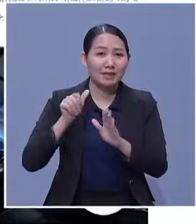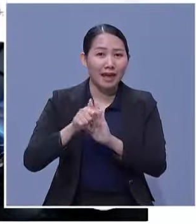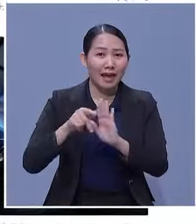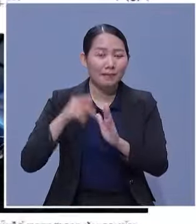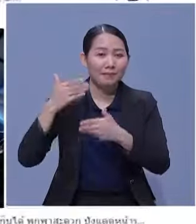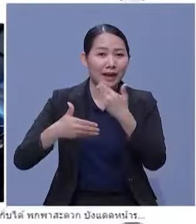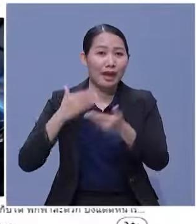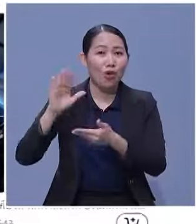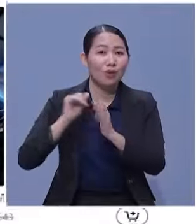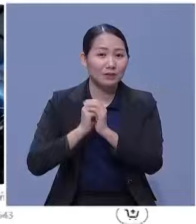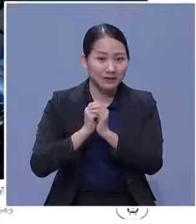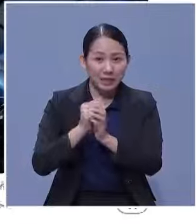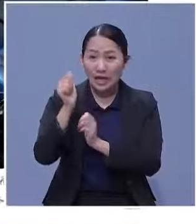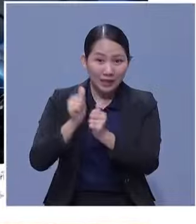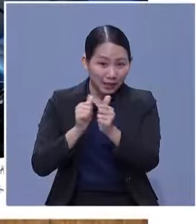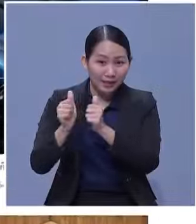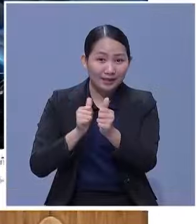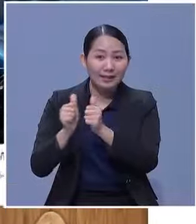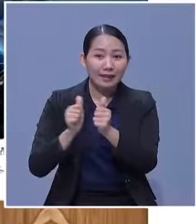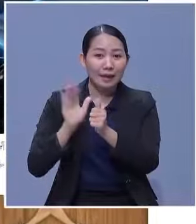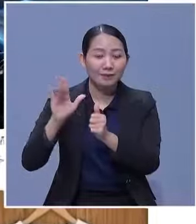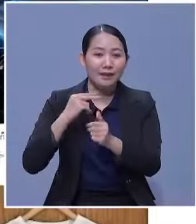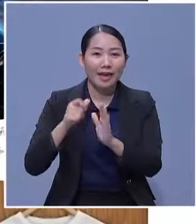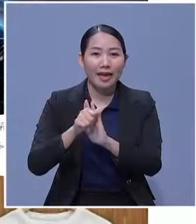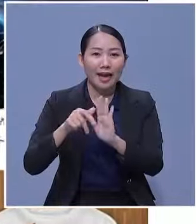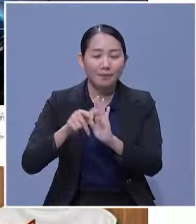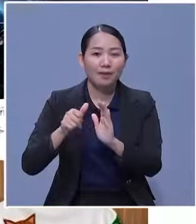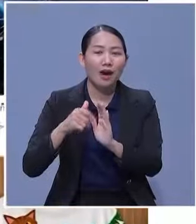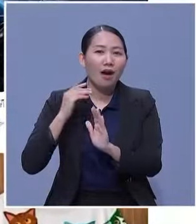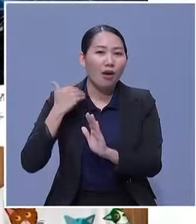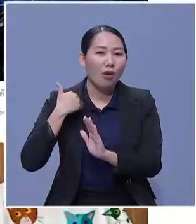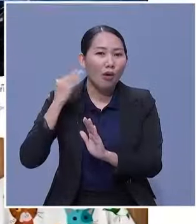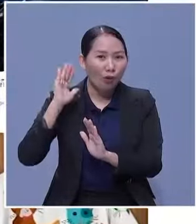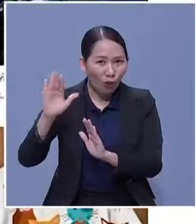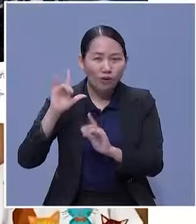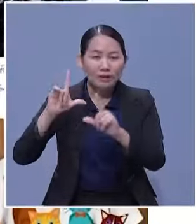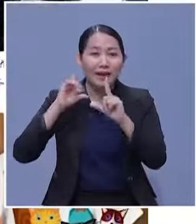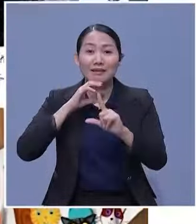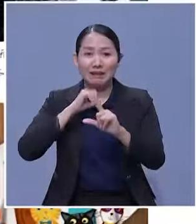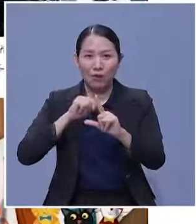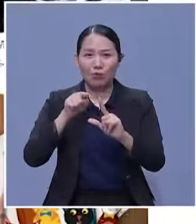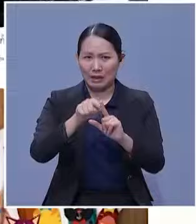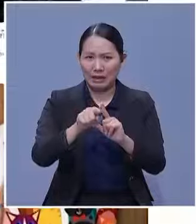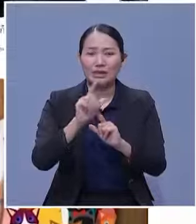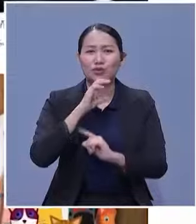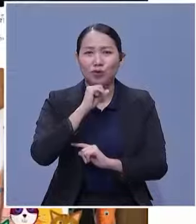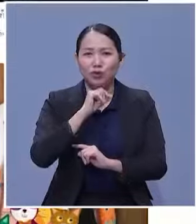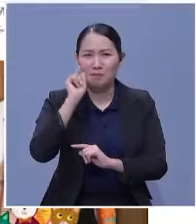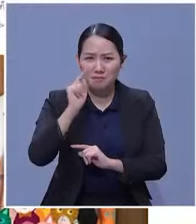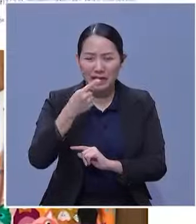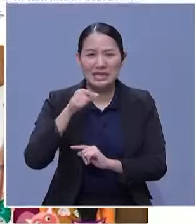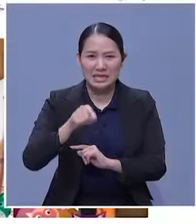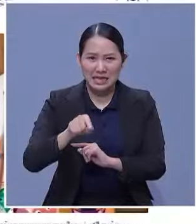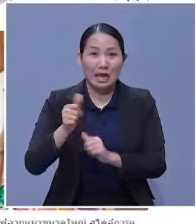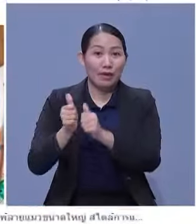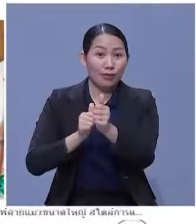จีนได้เพราะเขาใช้วิธีการแบบนี้แหละเขาดีลกับโรงงานโดยตรงแล้วสั่งพรีออเดอร์เป็นลอตๆเท่ากับว่าเป็นการเล่นกับ